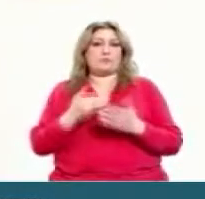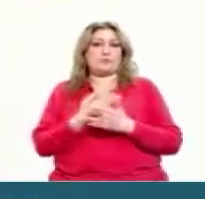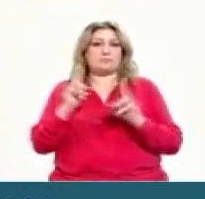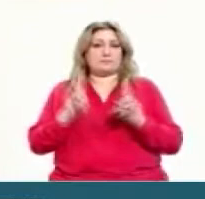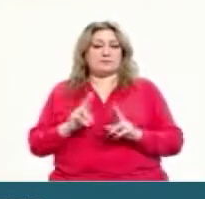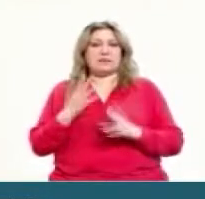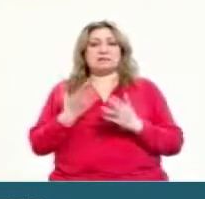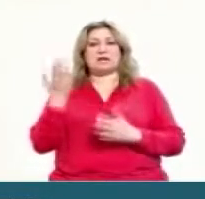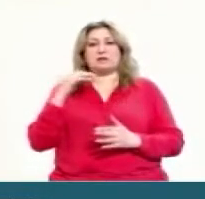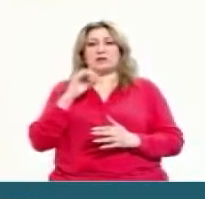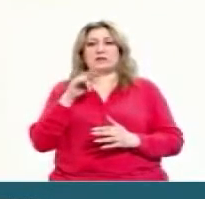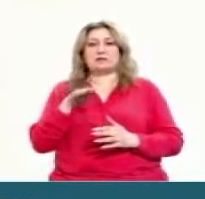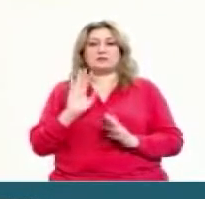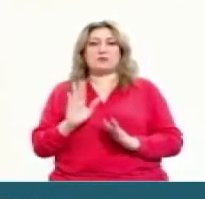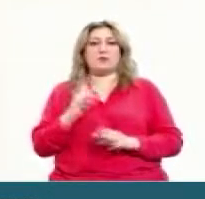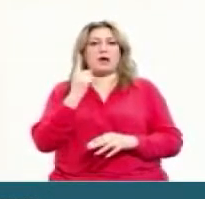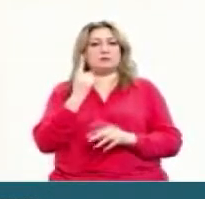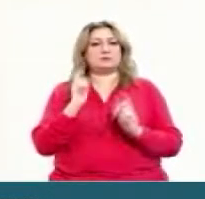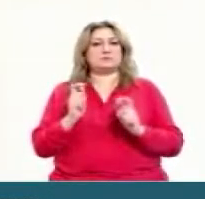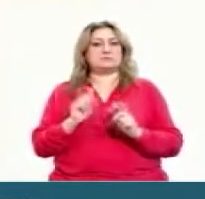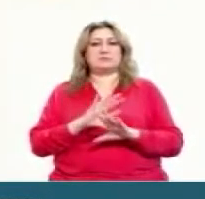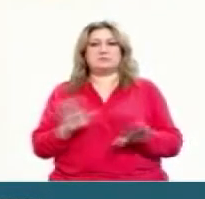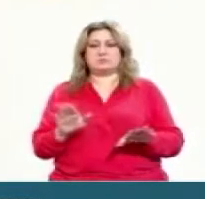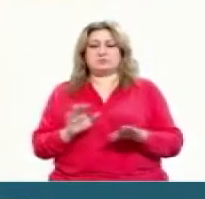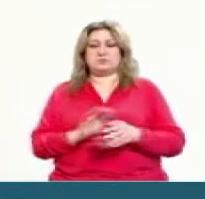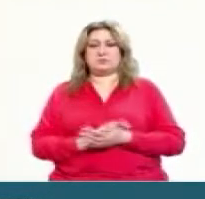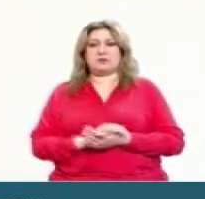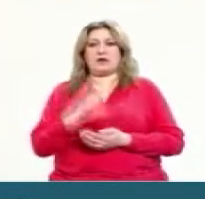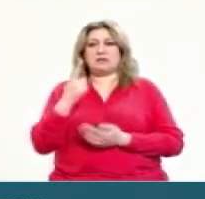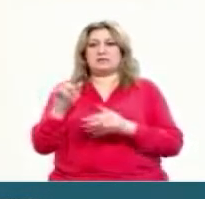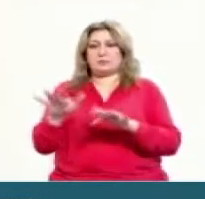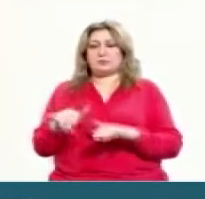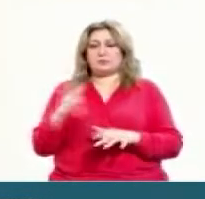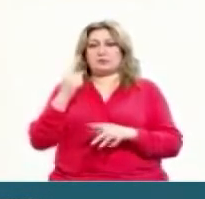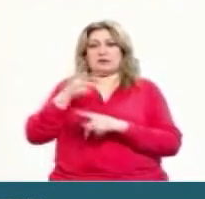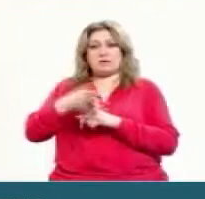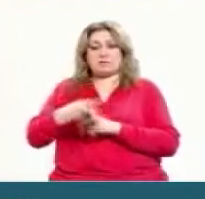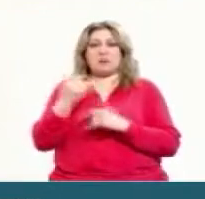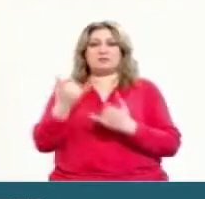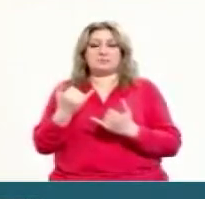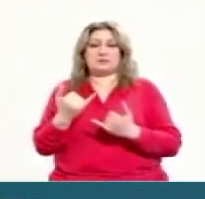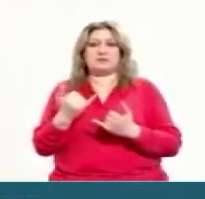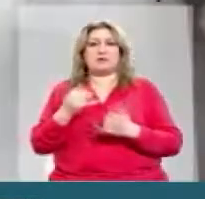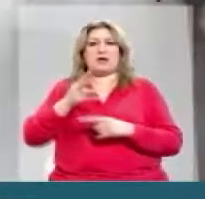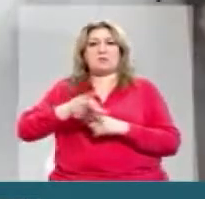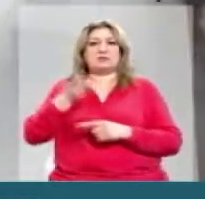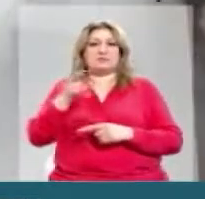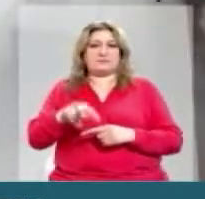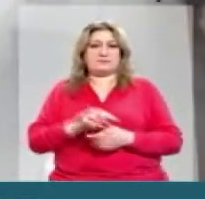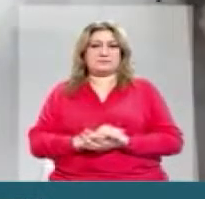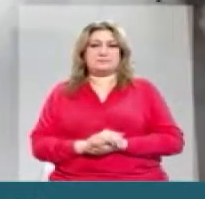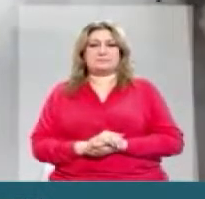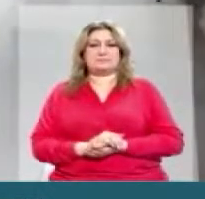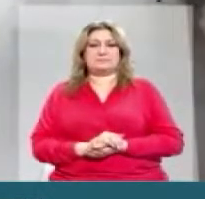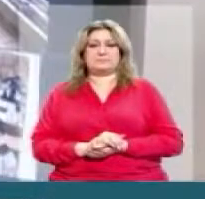қосымша былтырғы жылға қарағанда 15 мың грант көп беріліп отыр. Яғни ол мүмкіндікті балалар енді жоғалтуға тиіс емес деп ойлаймын. Сынақ